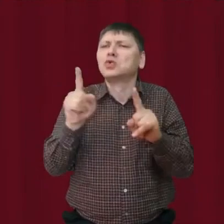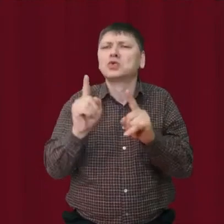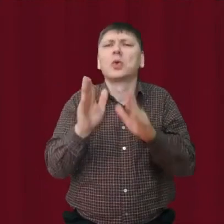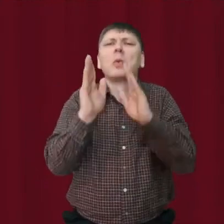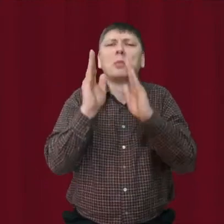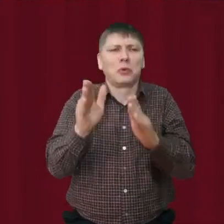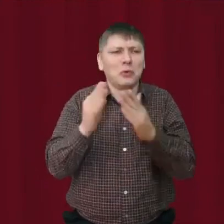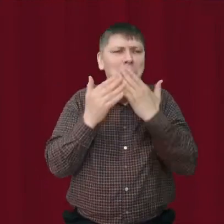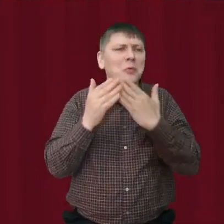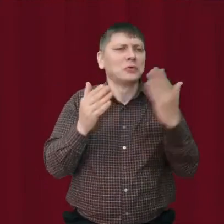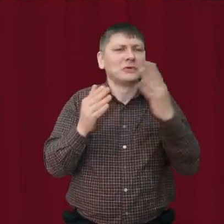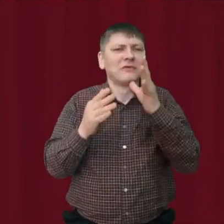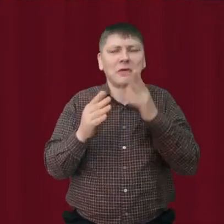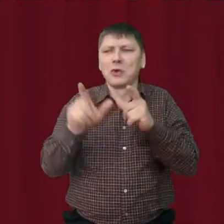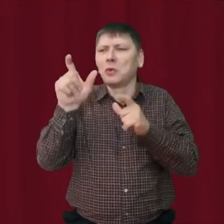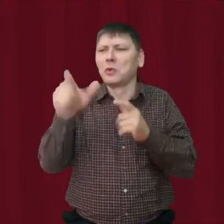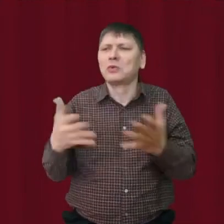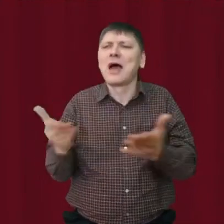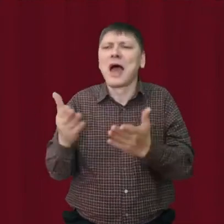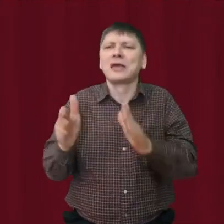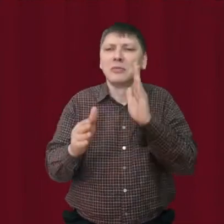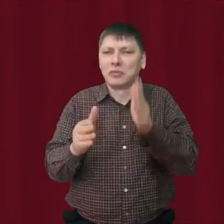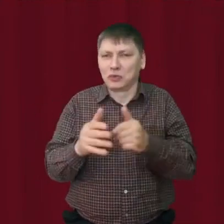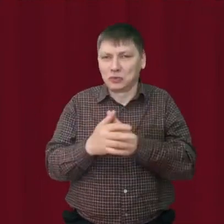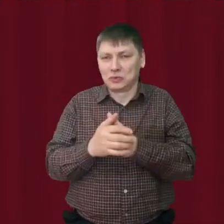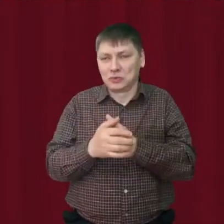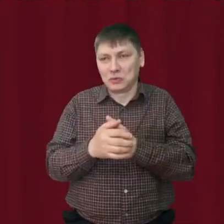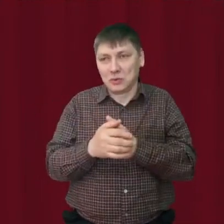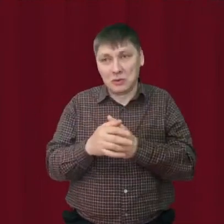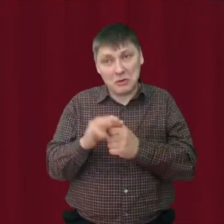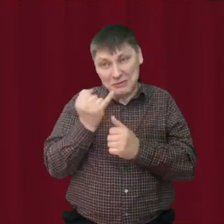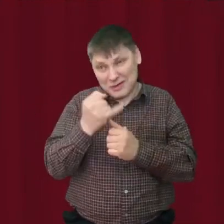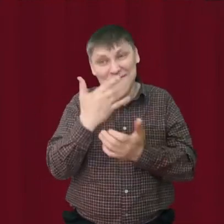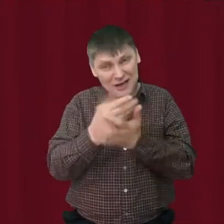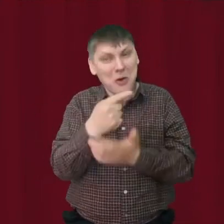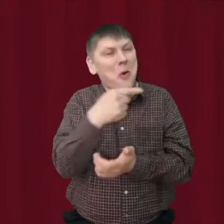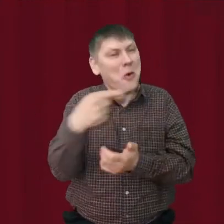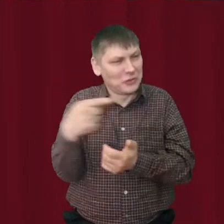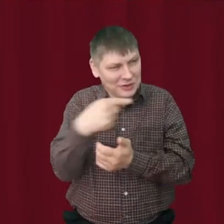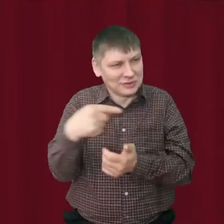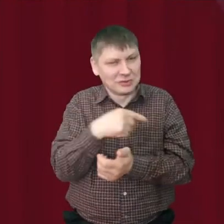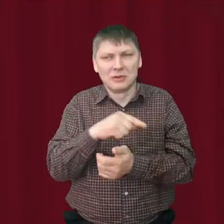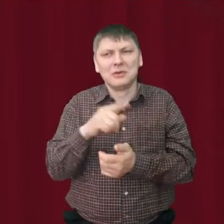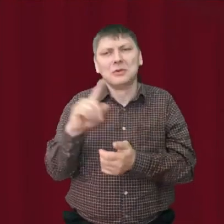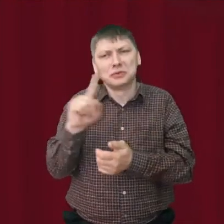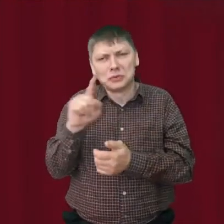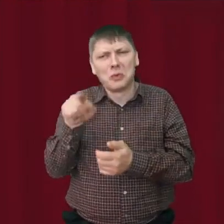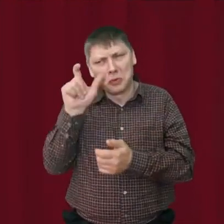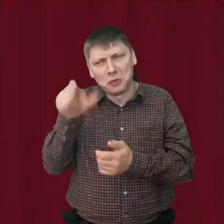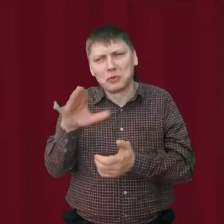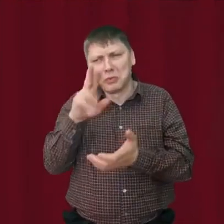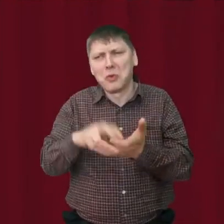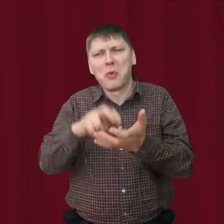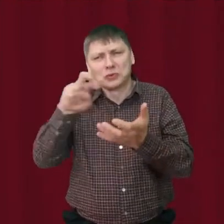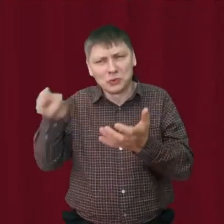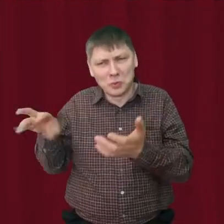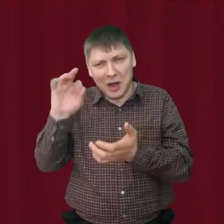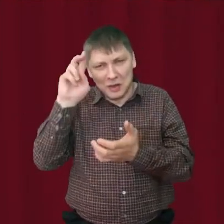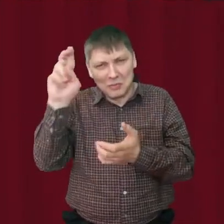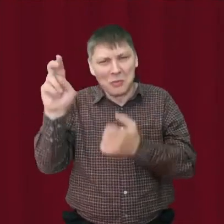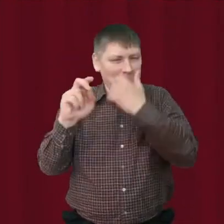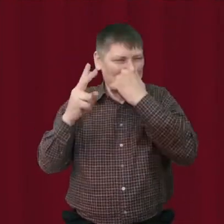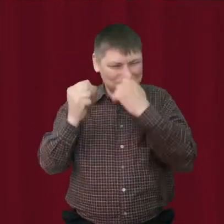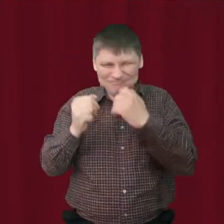будут люди в последние времена. И эти характеристики нехорошие, потому что они показывают отступление от Бога. Как все дальше и